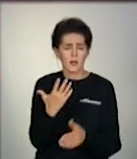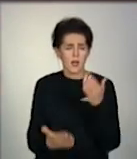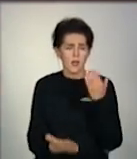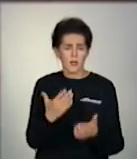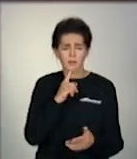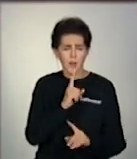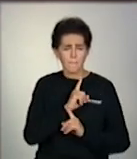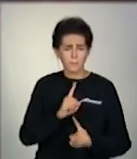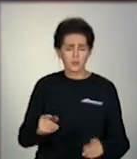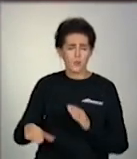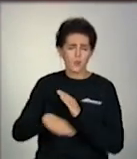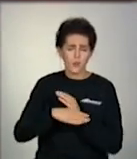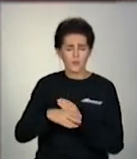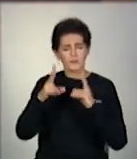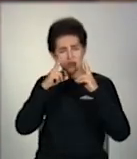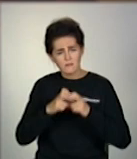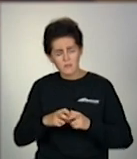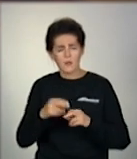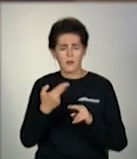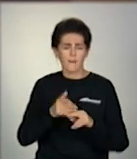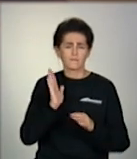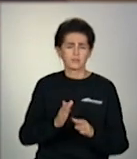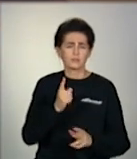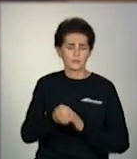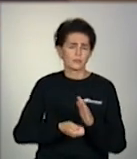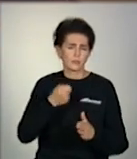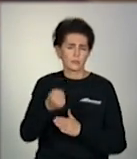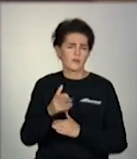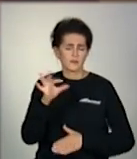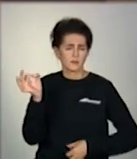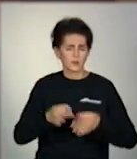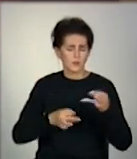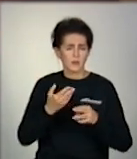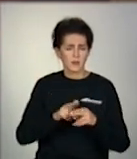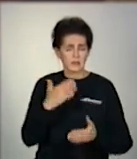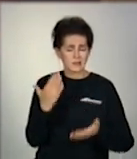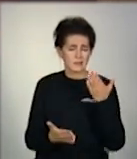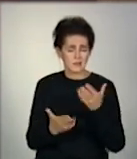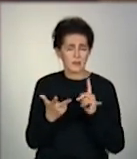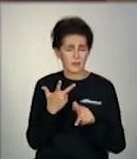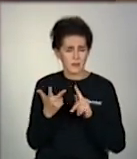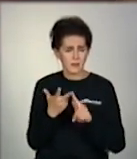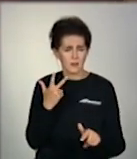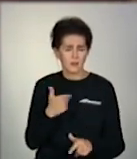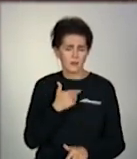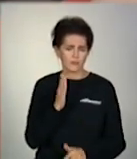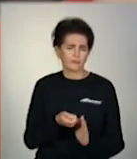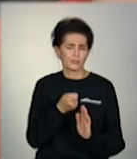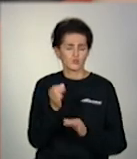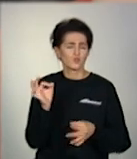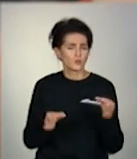буде, якщо отоплення ще вже третій раз залетить. І що якщо третій, то значить я подаю в